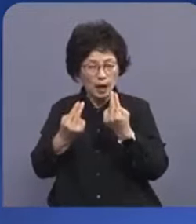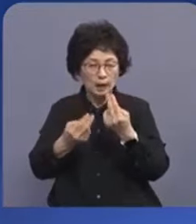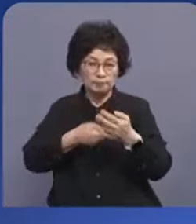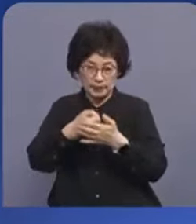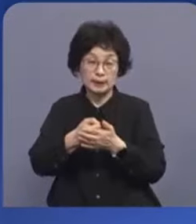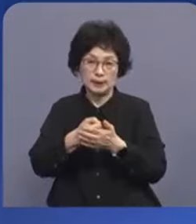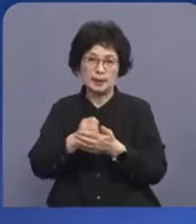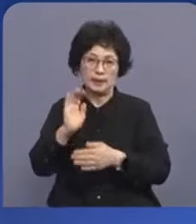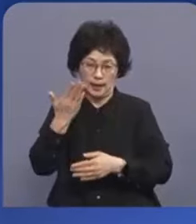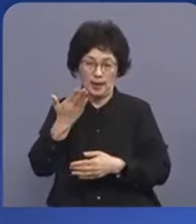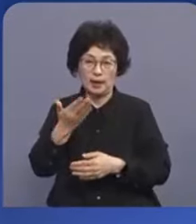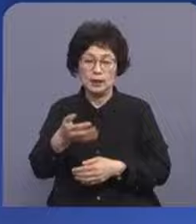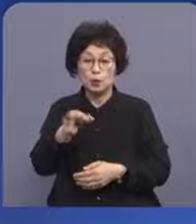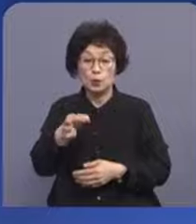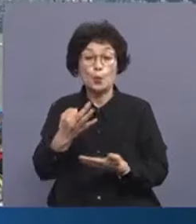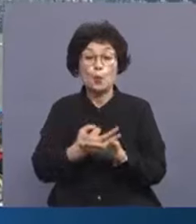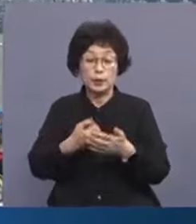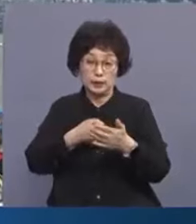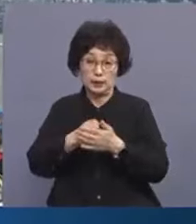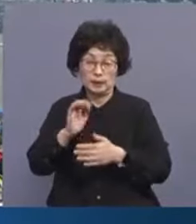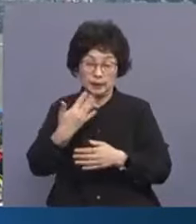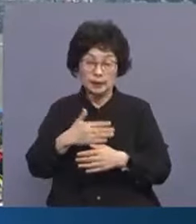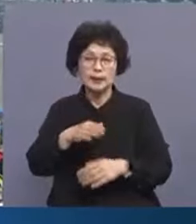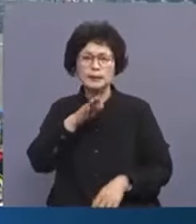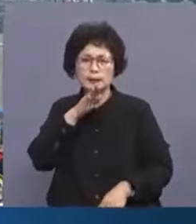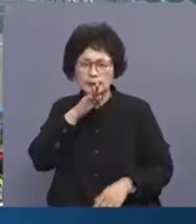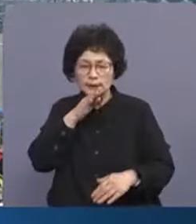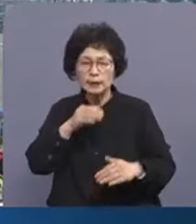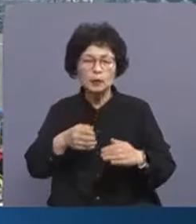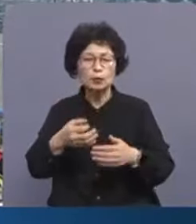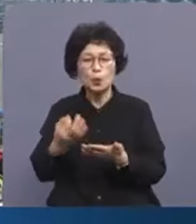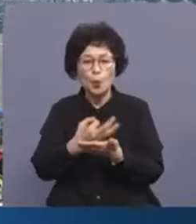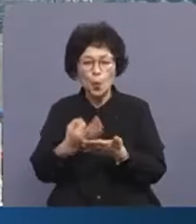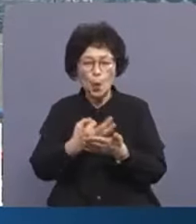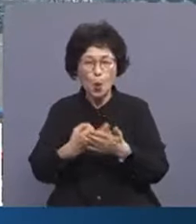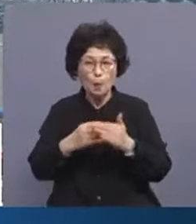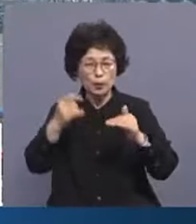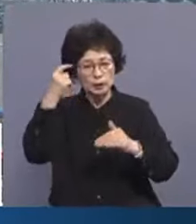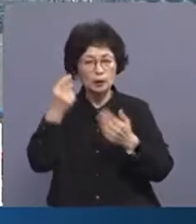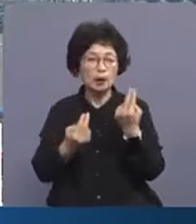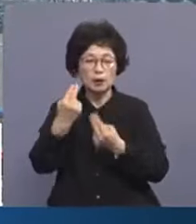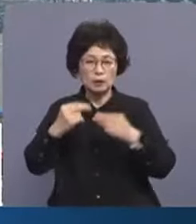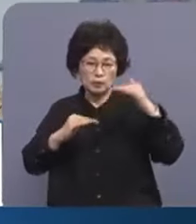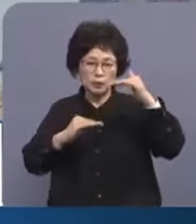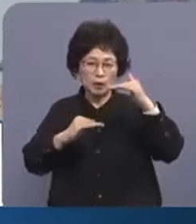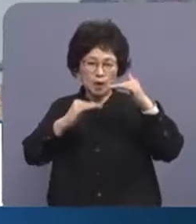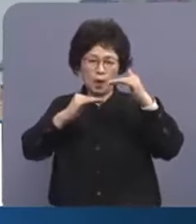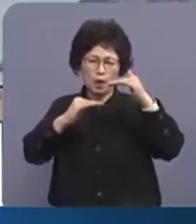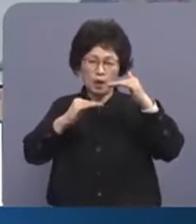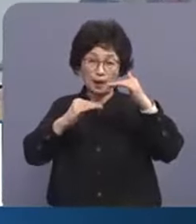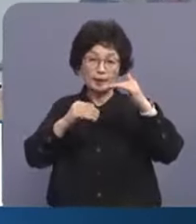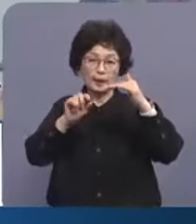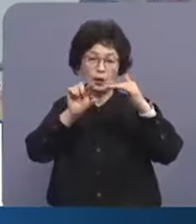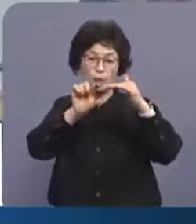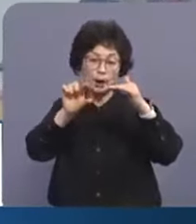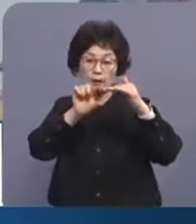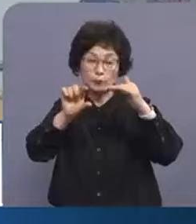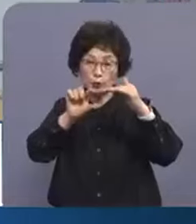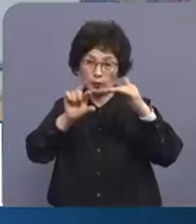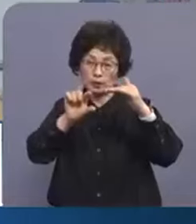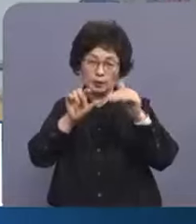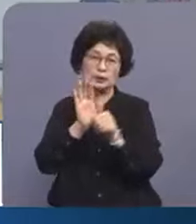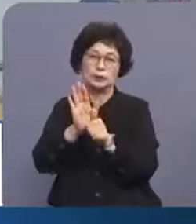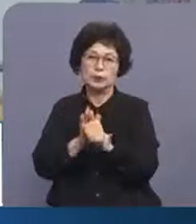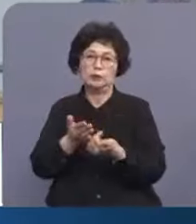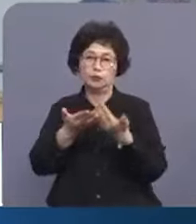됩니다 예 그런데 실제 통행료 수입이 예상치에 못 미칠 경우음 그 일정 비율까지 차액을